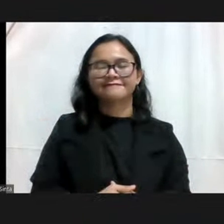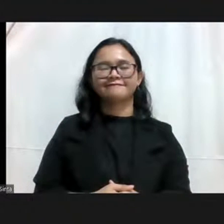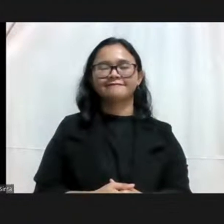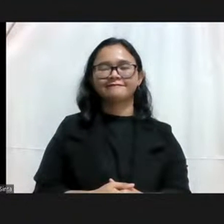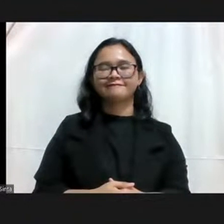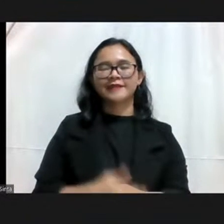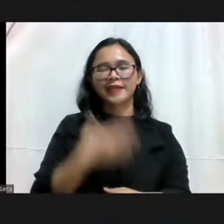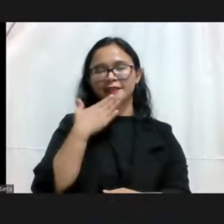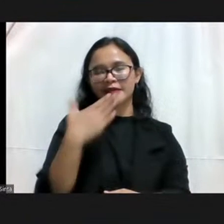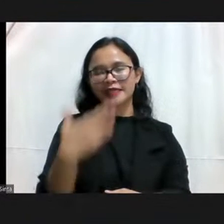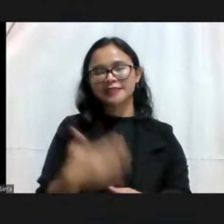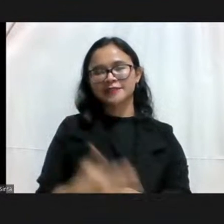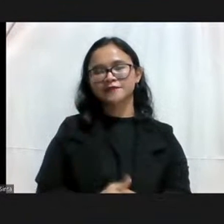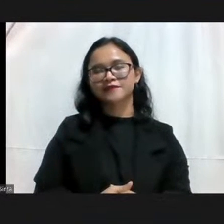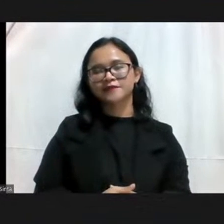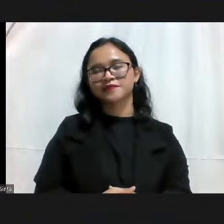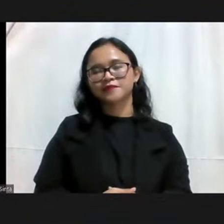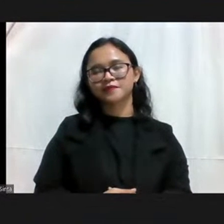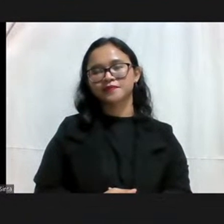kasih